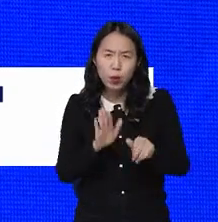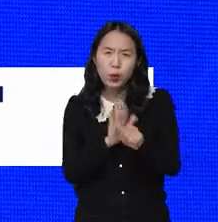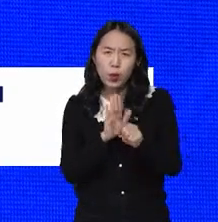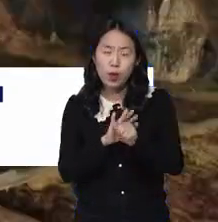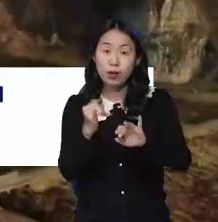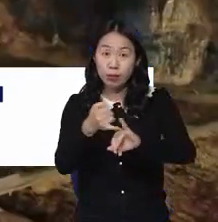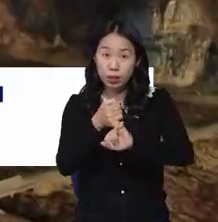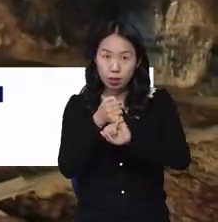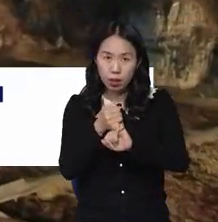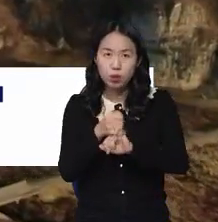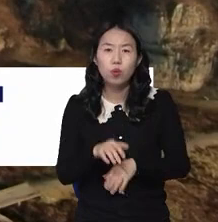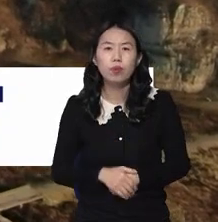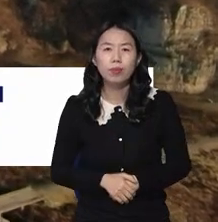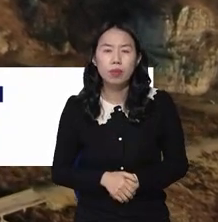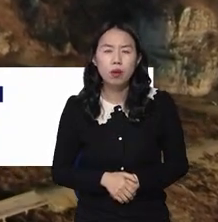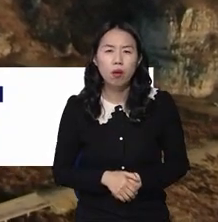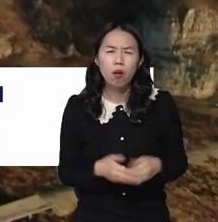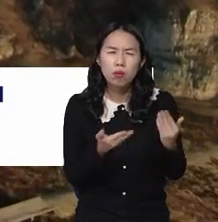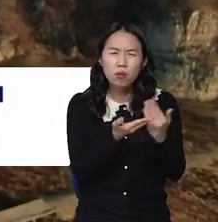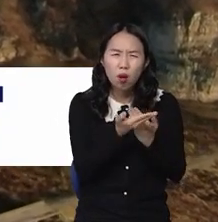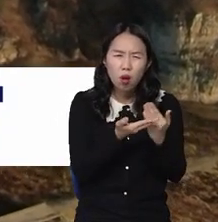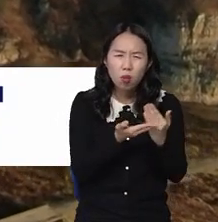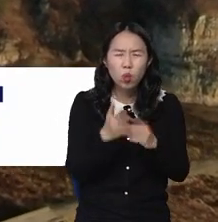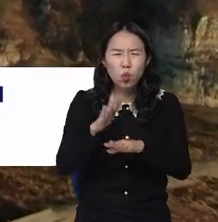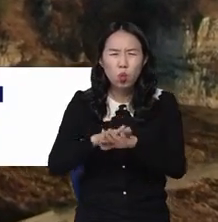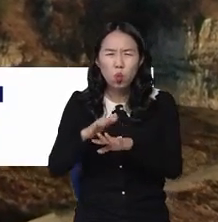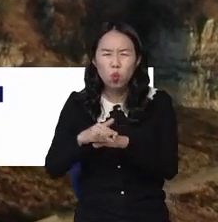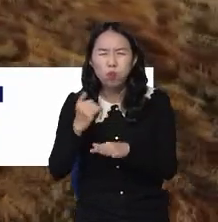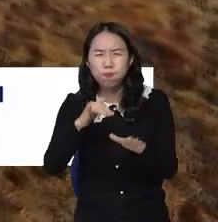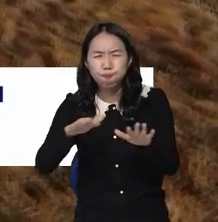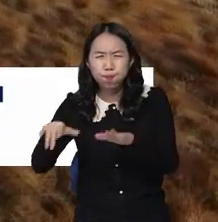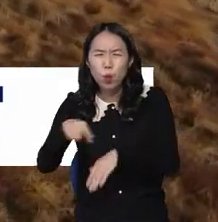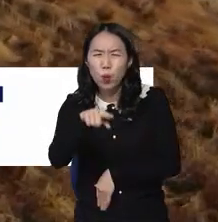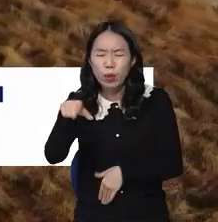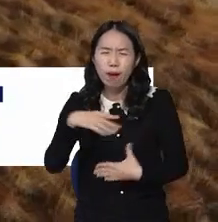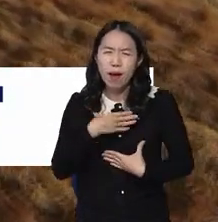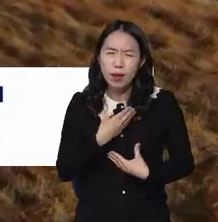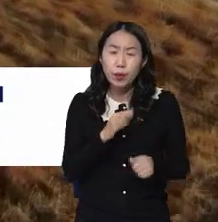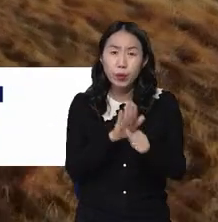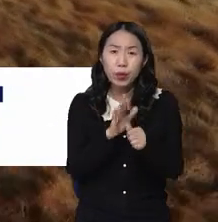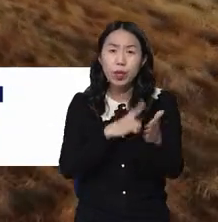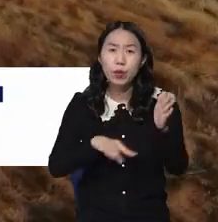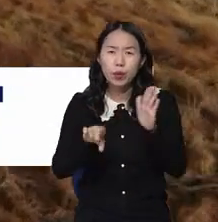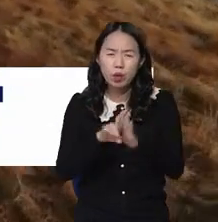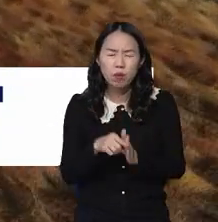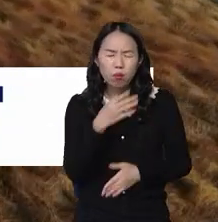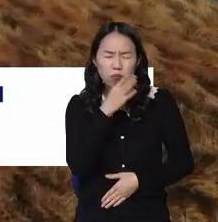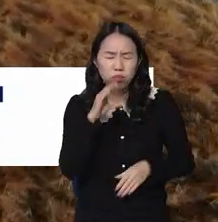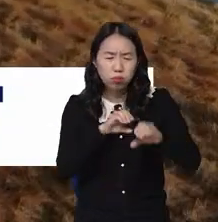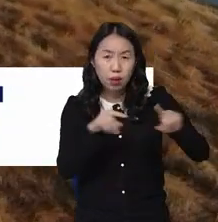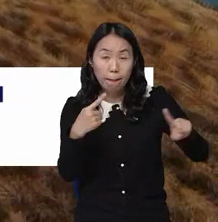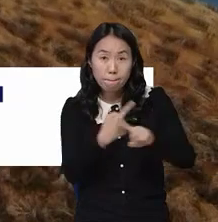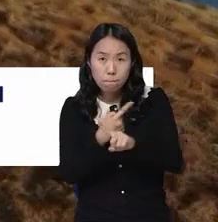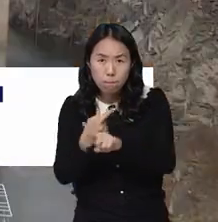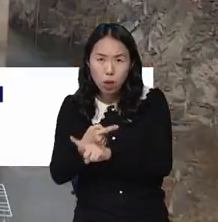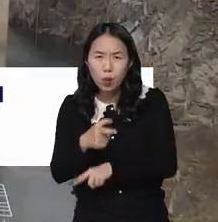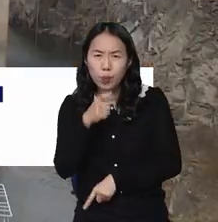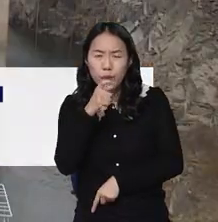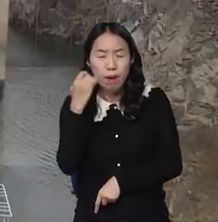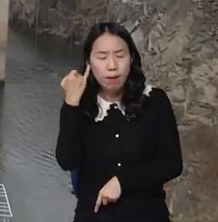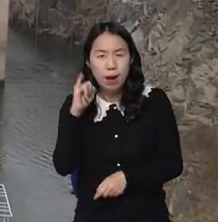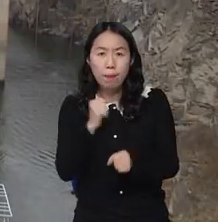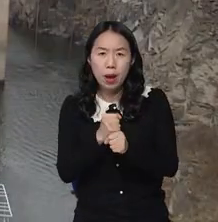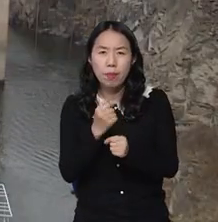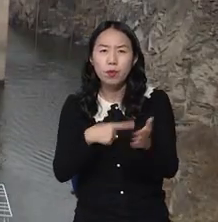밝혔습니다. 이어 섬과 농어촌 지역까지 안전한 물이 공급될 수 있도록 노후 상수도관 정비와 식수원 개발에